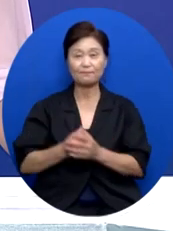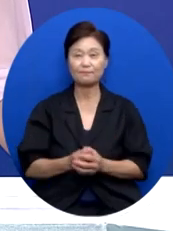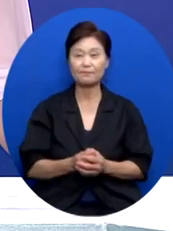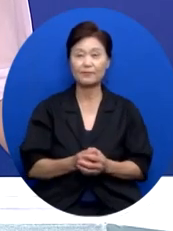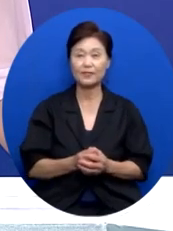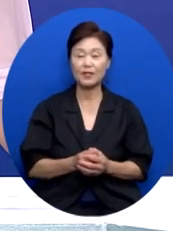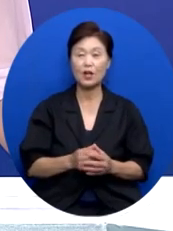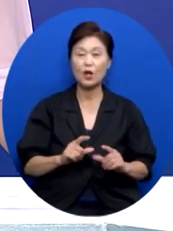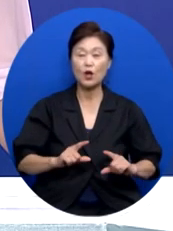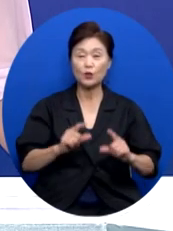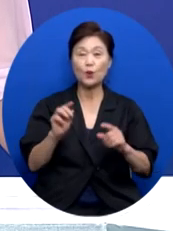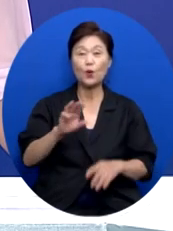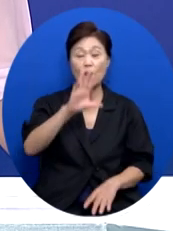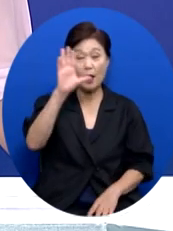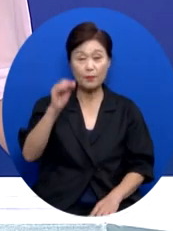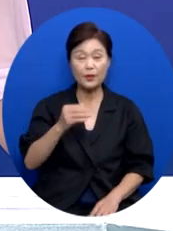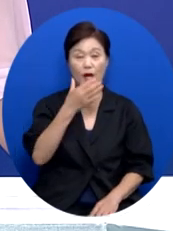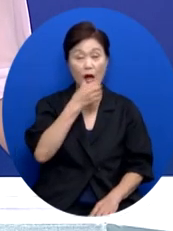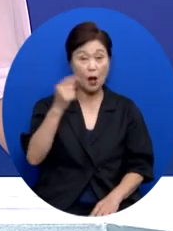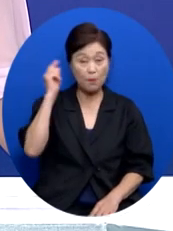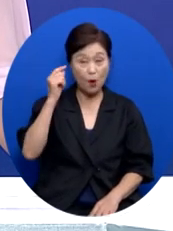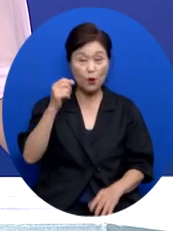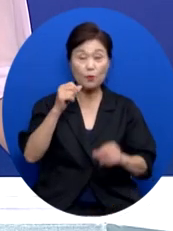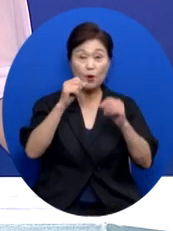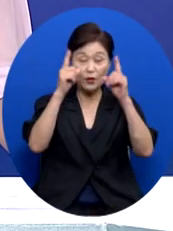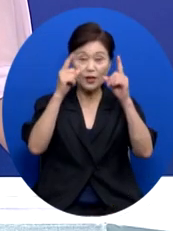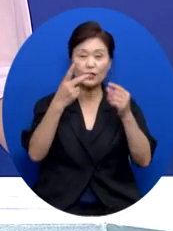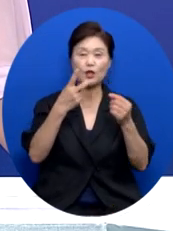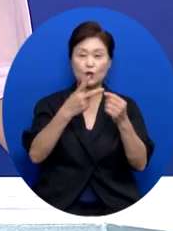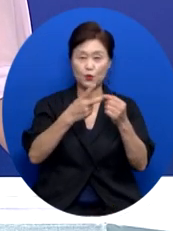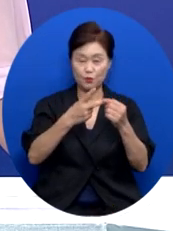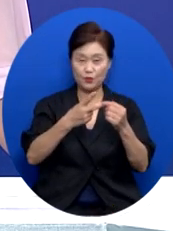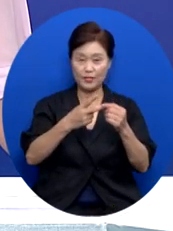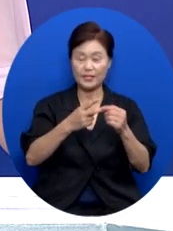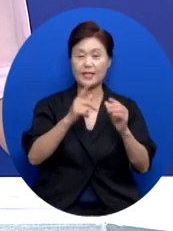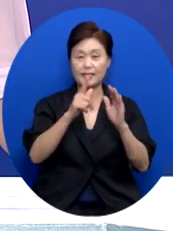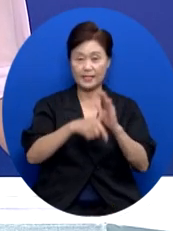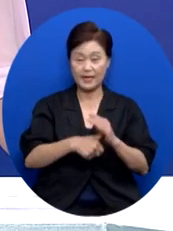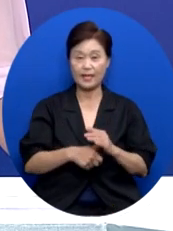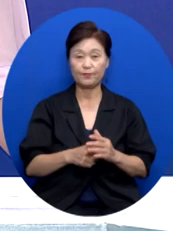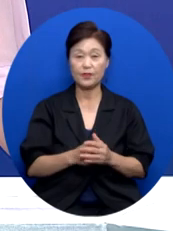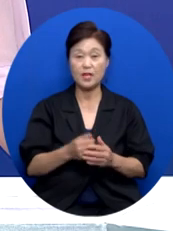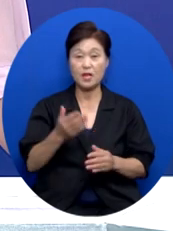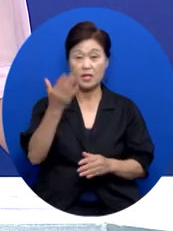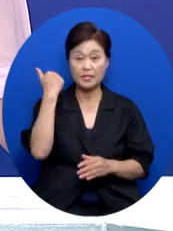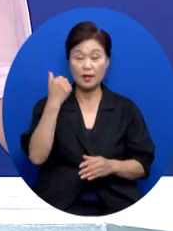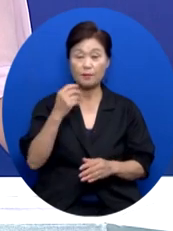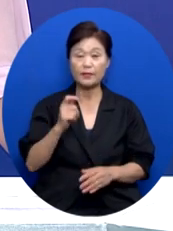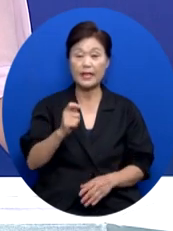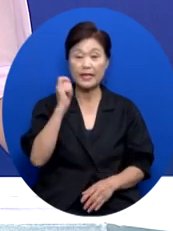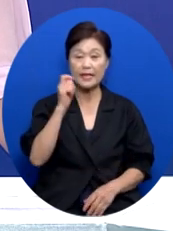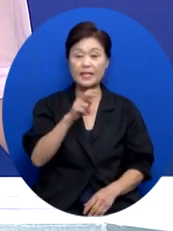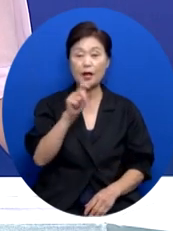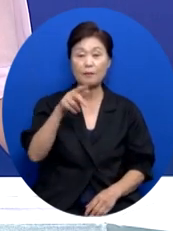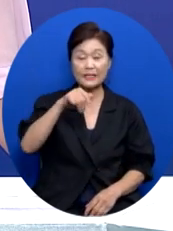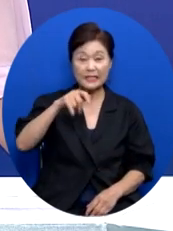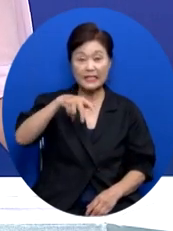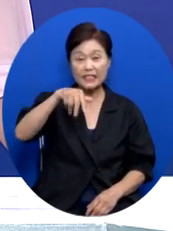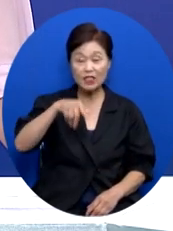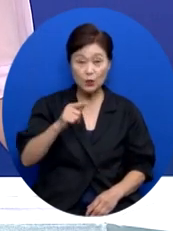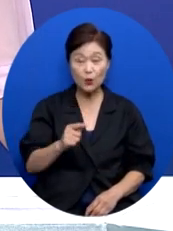동아프리카 복음으로 깨우다 두 번째 시간입니다 지난 시간 동아프리카 마사이 족에게 복음이 전해지는 현장을